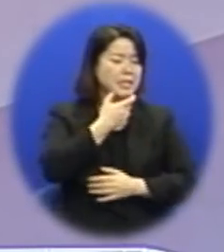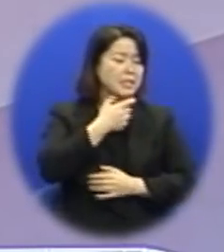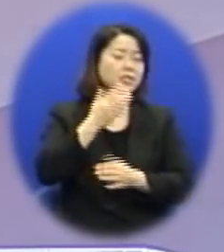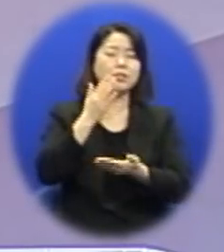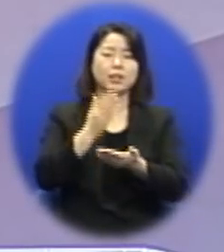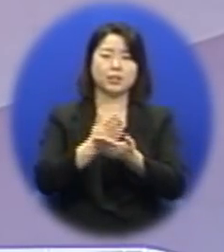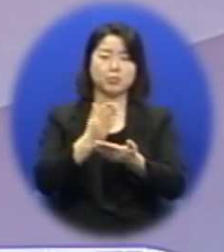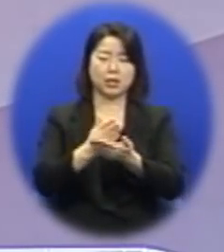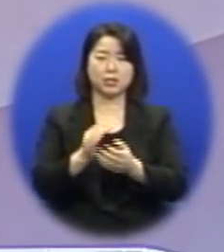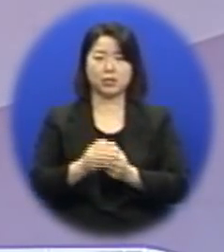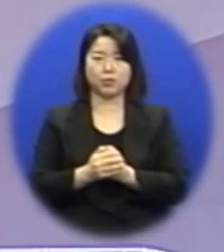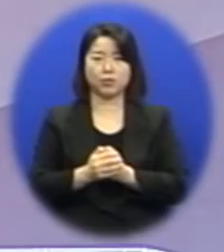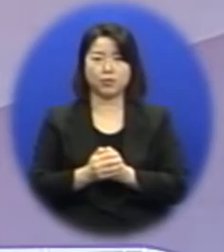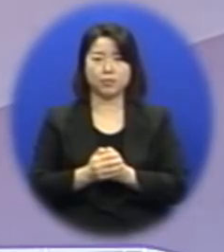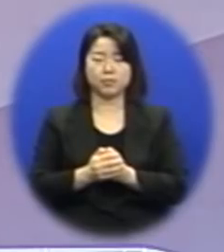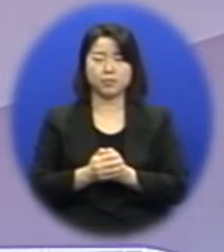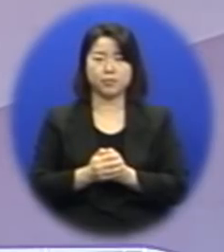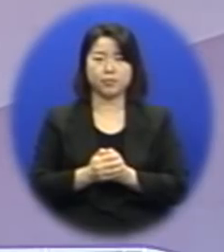마시기